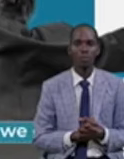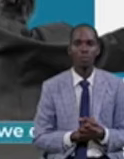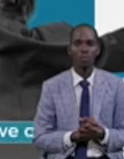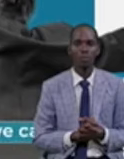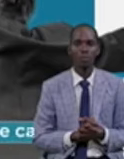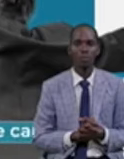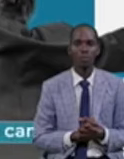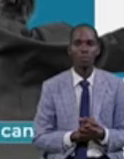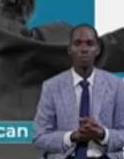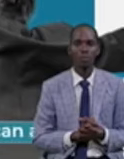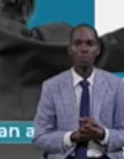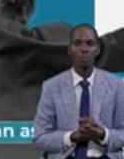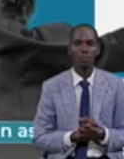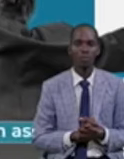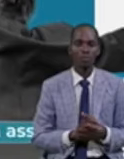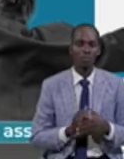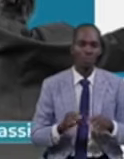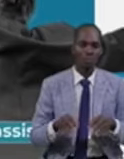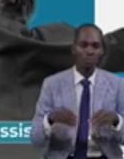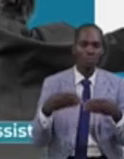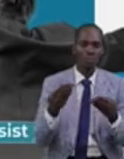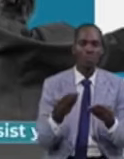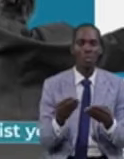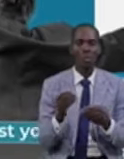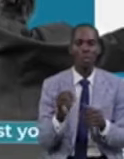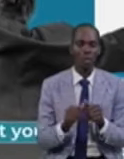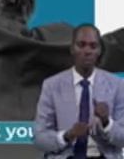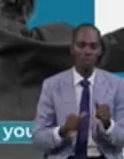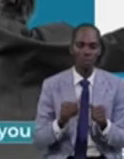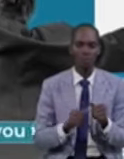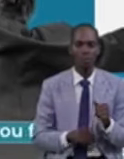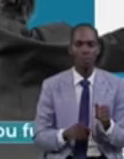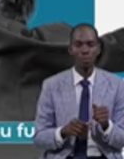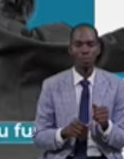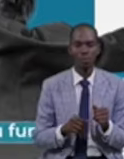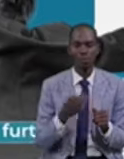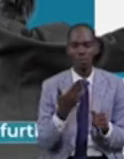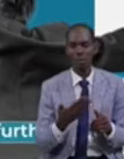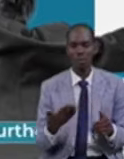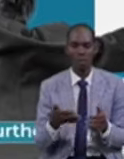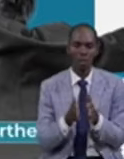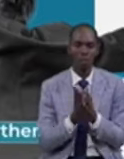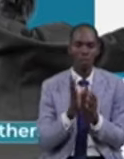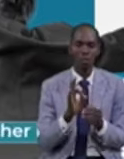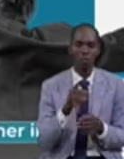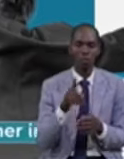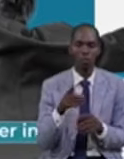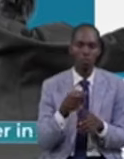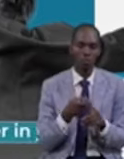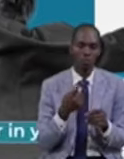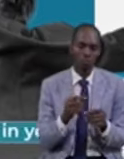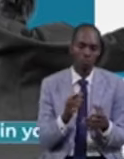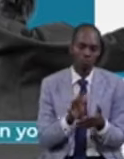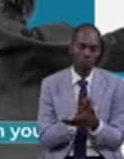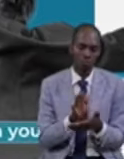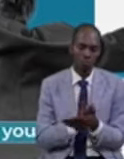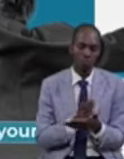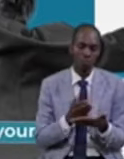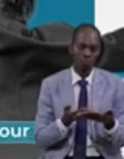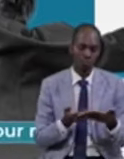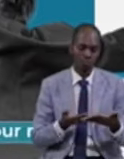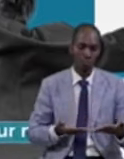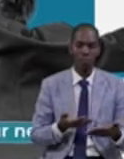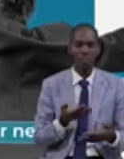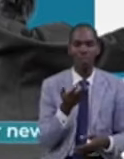levées si vous n'avez pas encore reçu le formulaire en réalité c'est pour nous aider à avoir vos